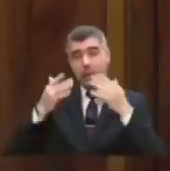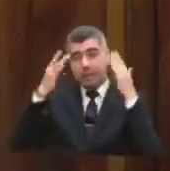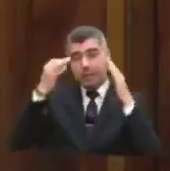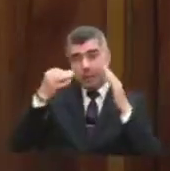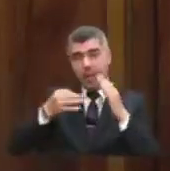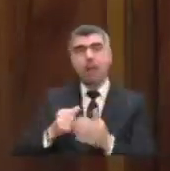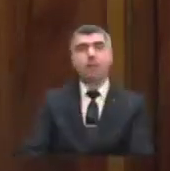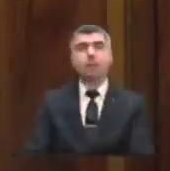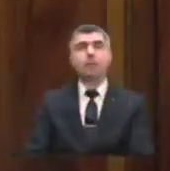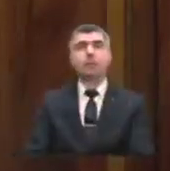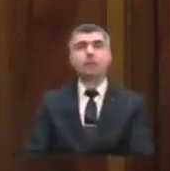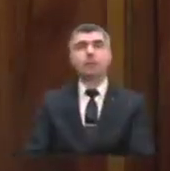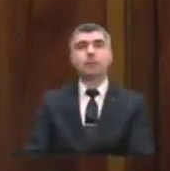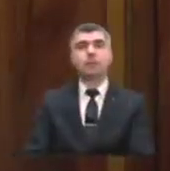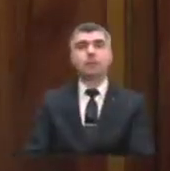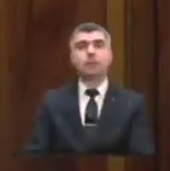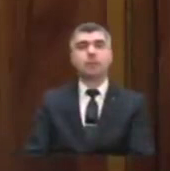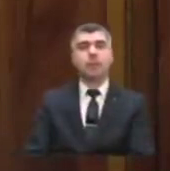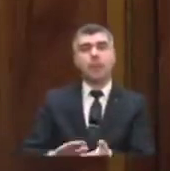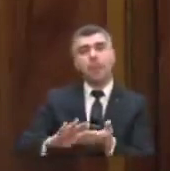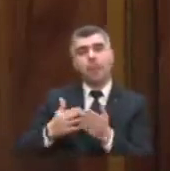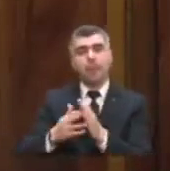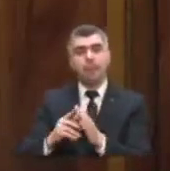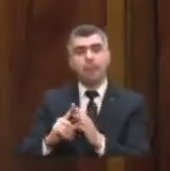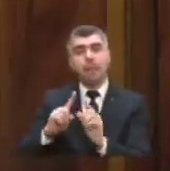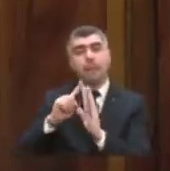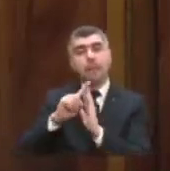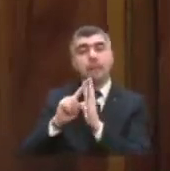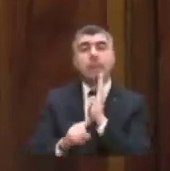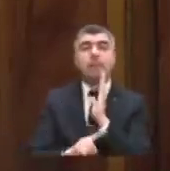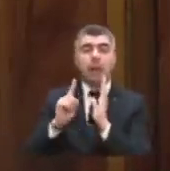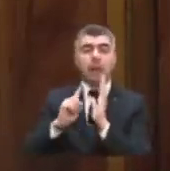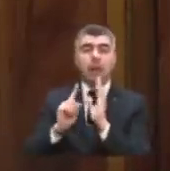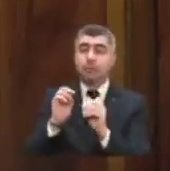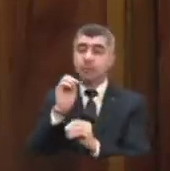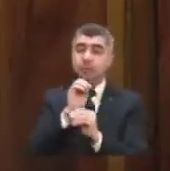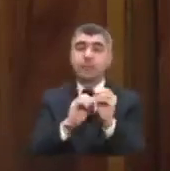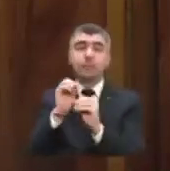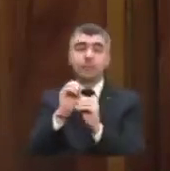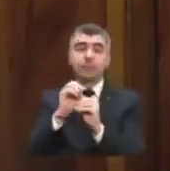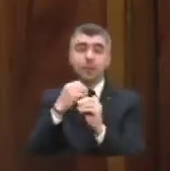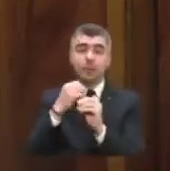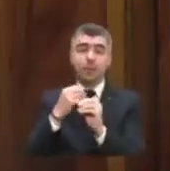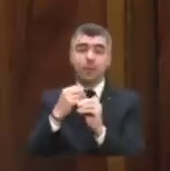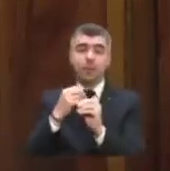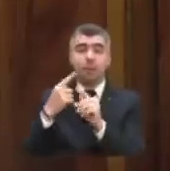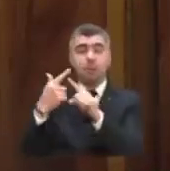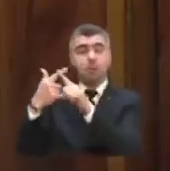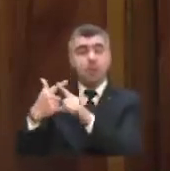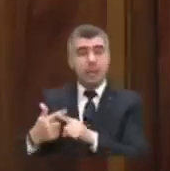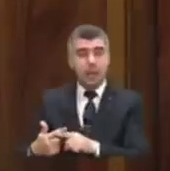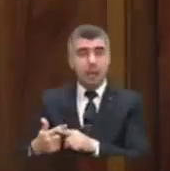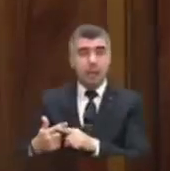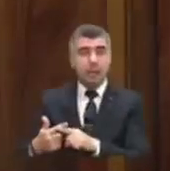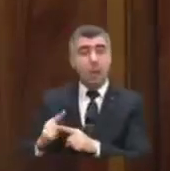جينا بقالنا أسبوع ديك الساعة باش نحطوا يعني البيدجي،